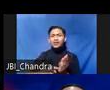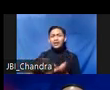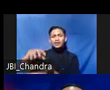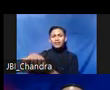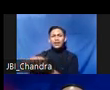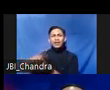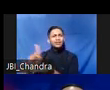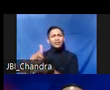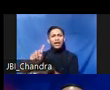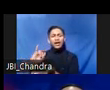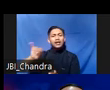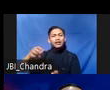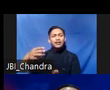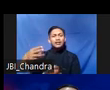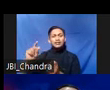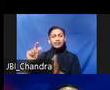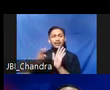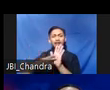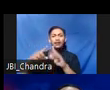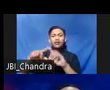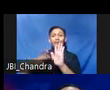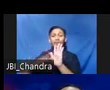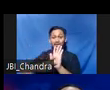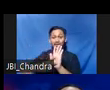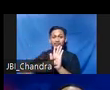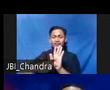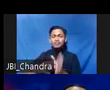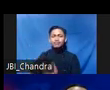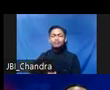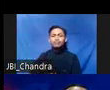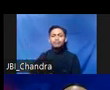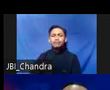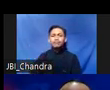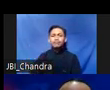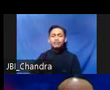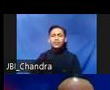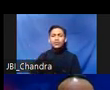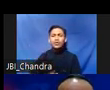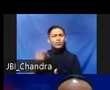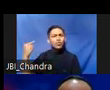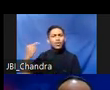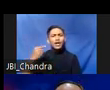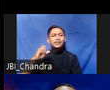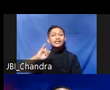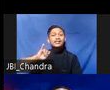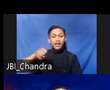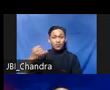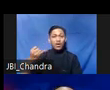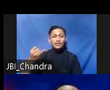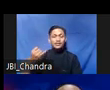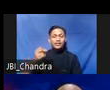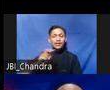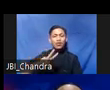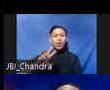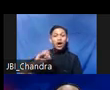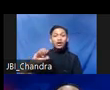itu versi pertamanya dirilis tepatnya pada Januari 2008 ya maaf salah tulis ini harusnya Januari